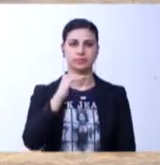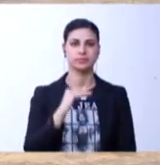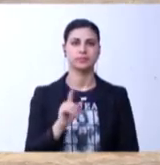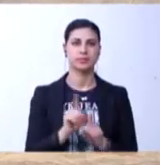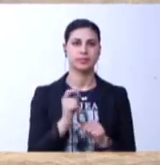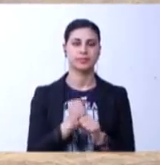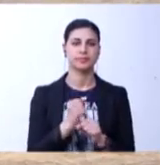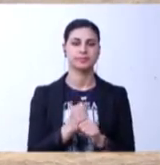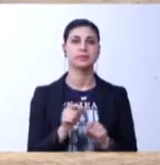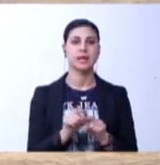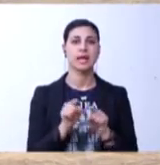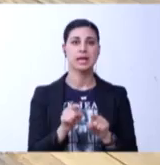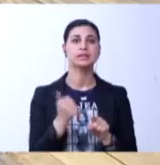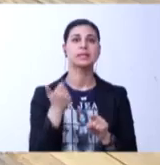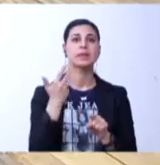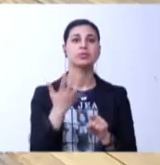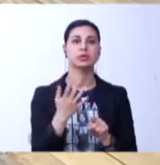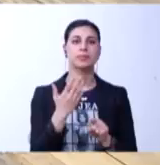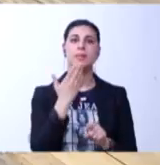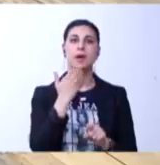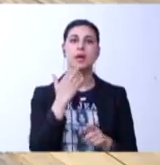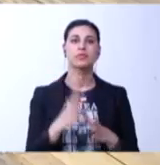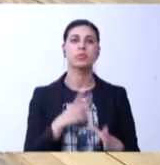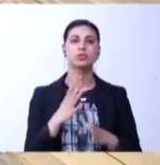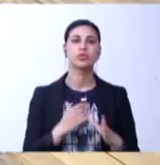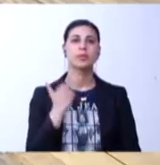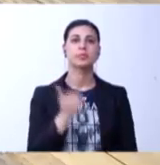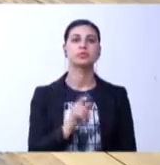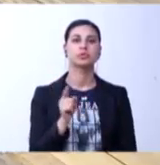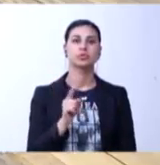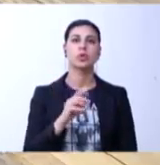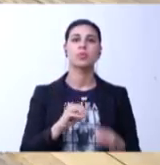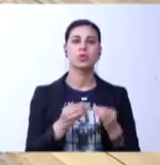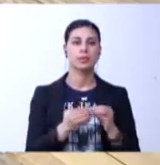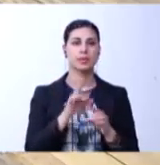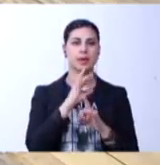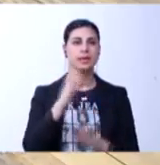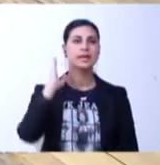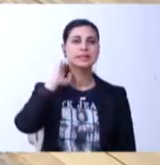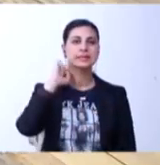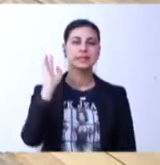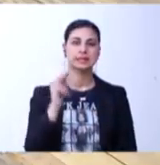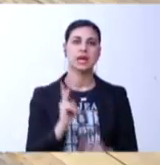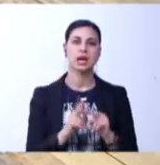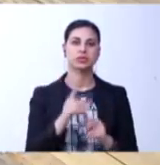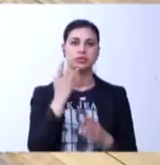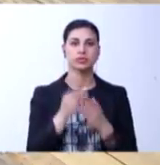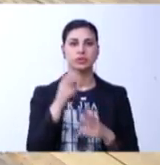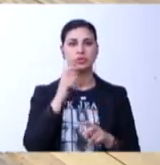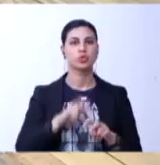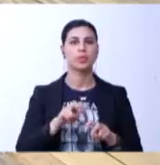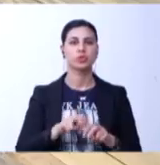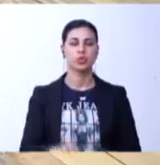გავჩერდეთ. აი ეს რამოდენიმე მარტივი მოძრაობა იმისთვის, რომ არ შეგექმნათ პრობლემები კისერზე და არ შეუშალოთ ხელი თქვენ